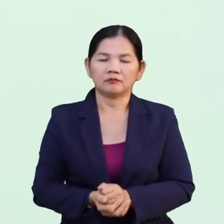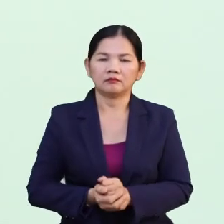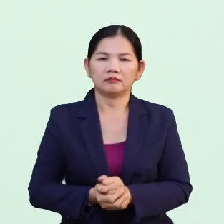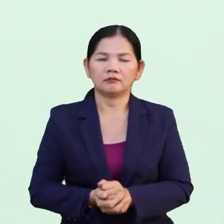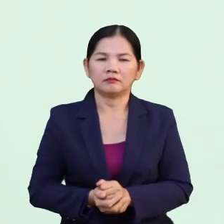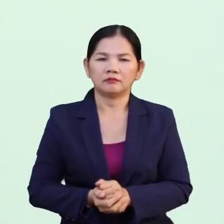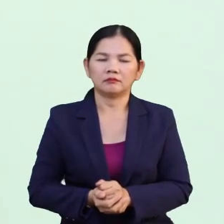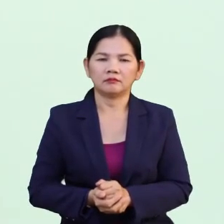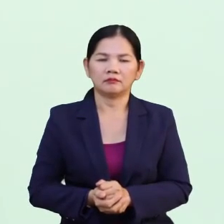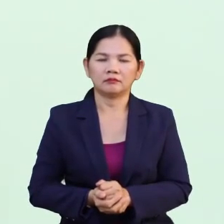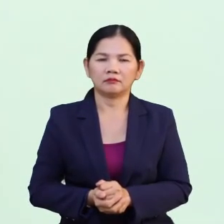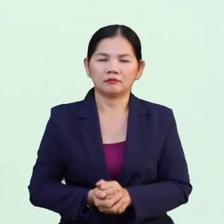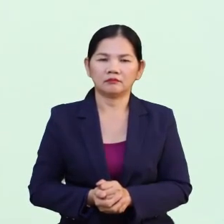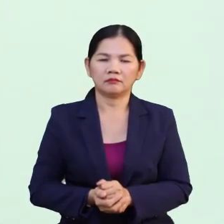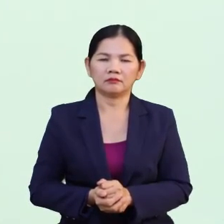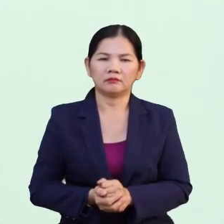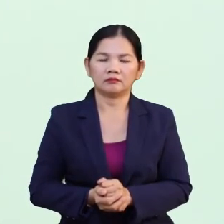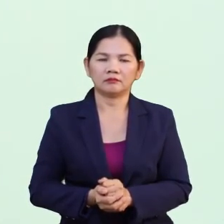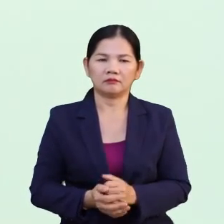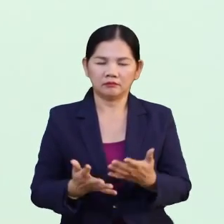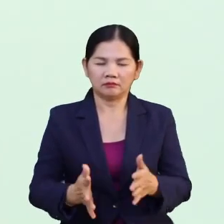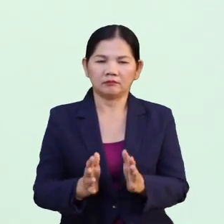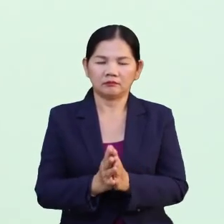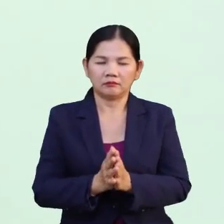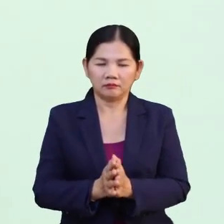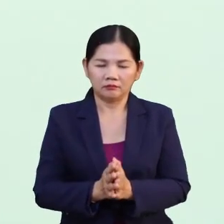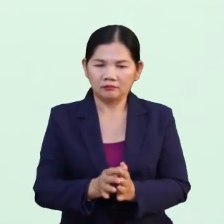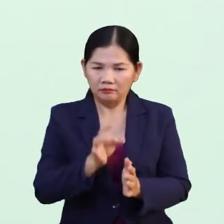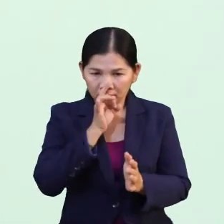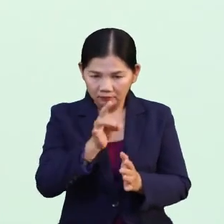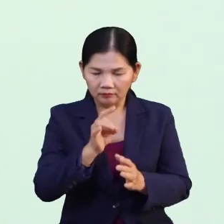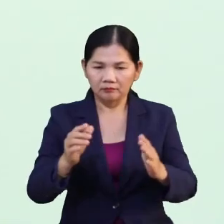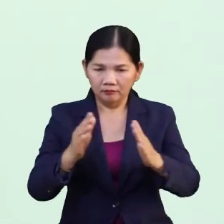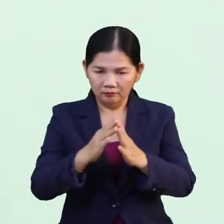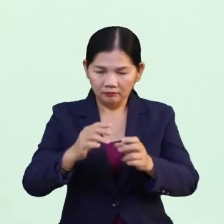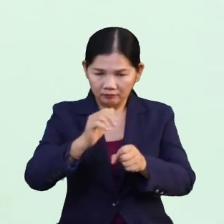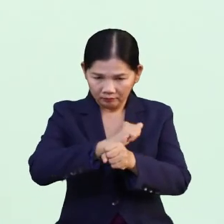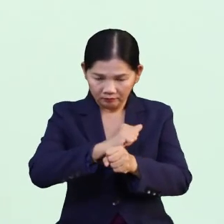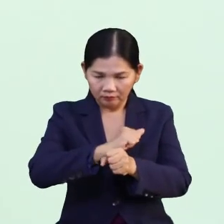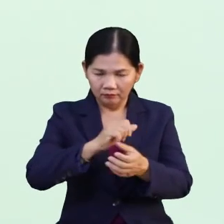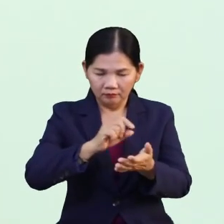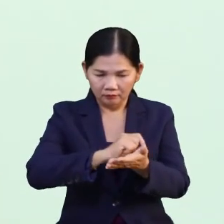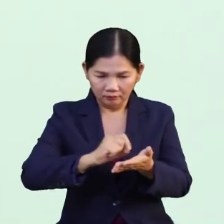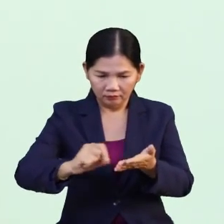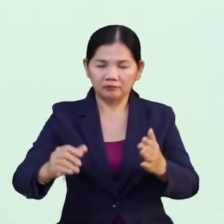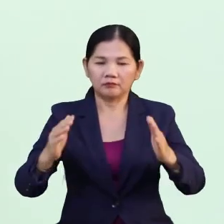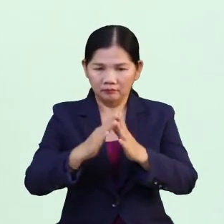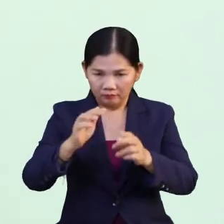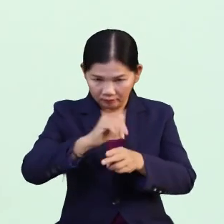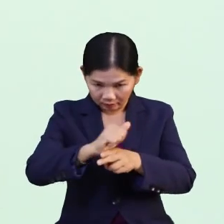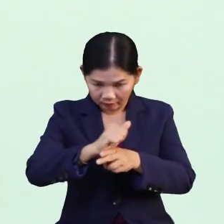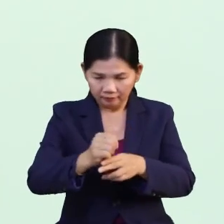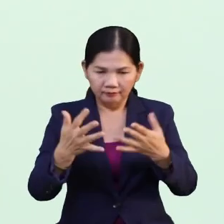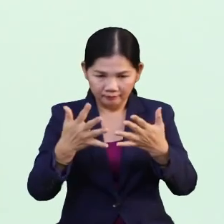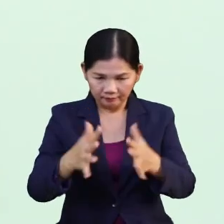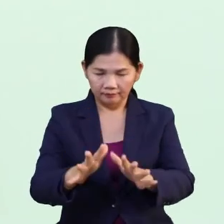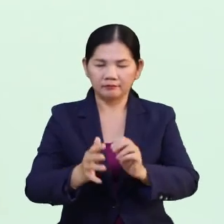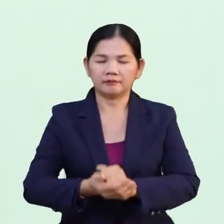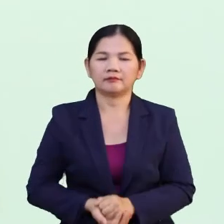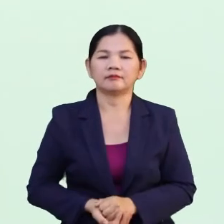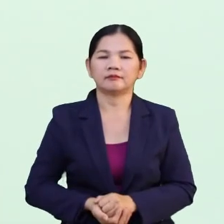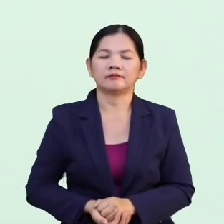ឲ្យទៅរូបពីដៃឯងចាអញ្ចឹងអ្នកគ្រូជឿថាកូនទាំងអស់គ្នាប្រកាសជាកិច្ចការប្រកាសជាកត់នៅកិច្ចការផ្ទះរបស់យើងឬរាល់ទាំងអស់គ្នា